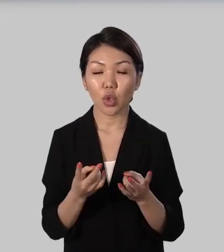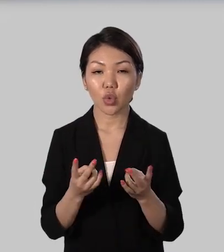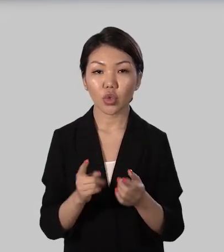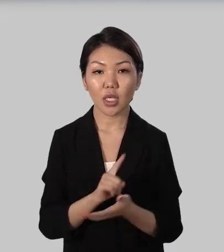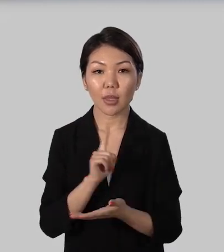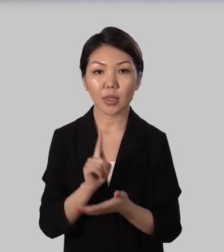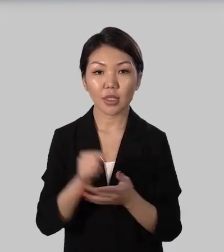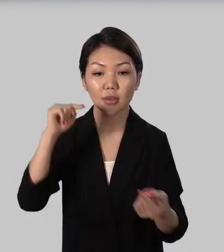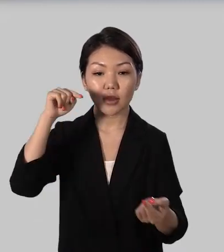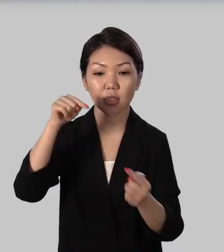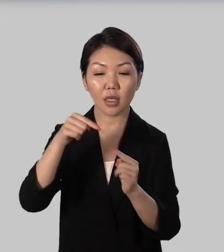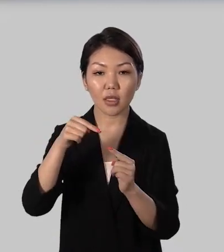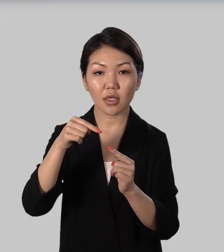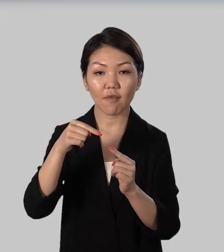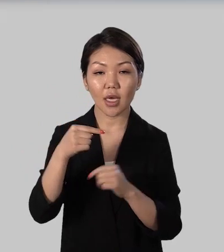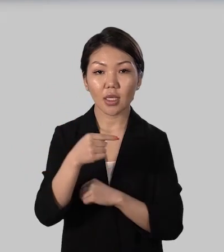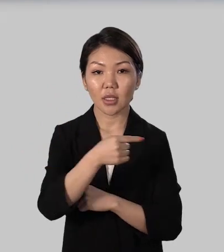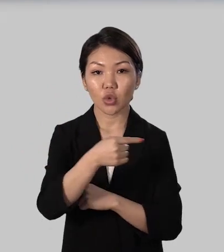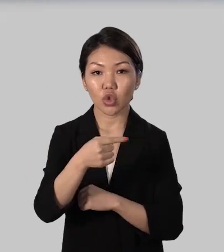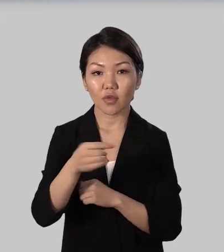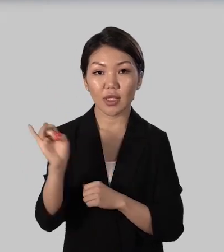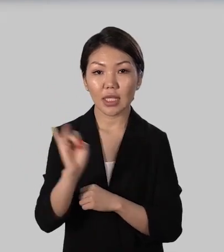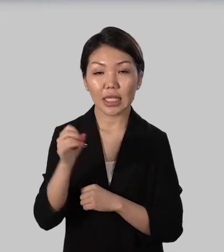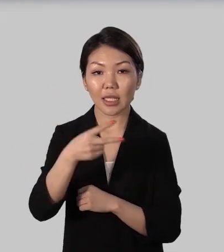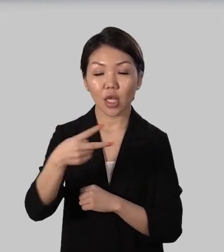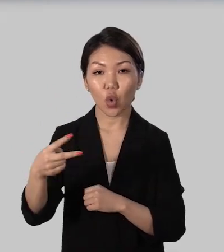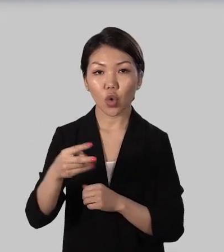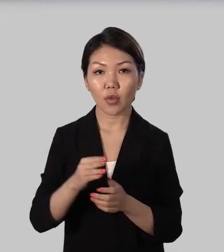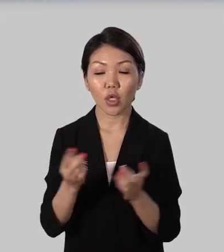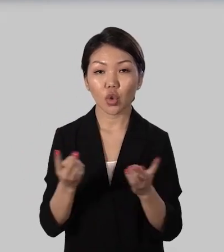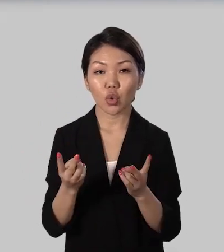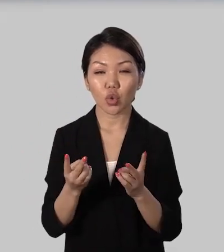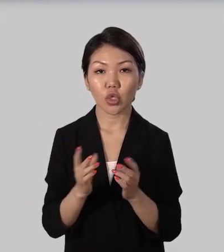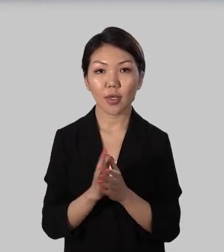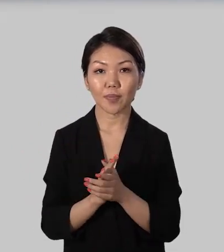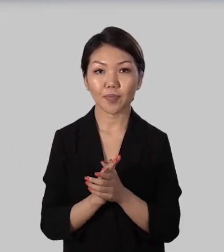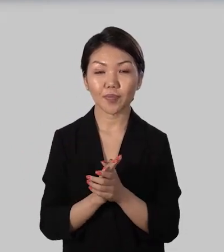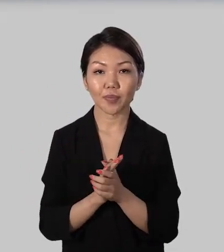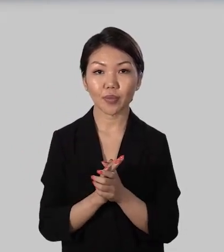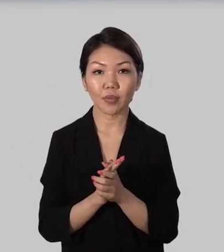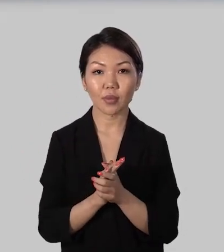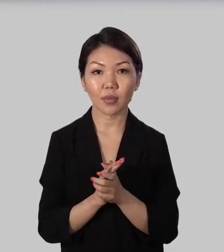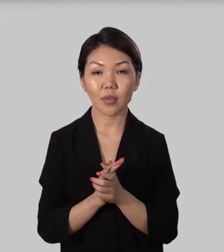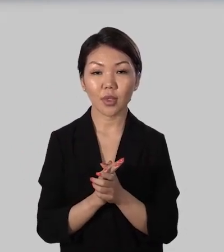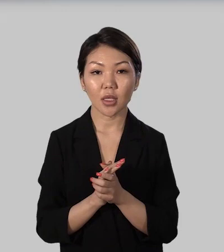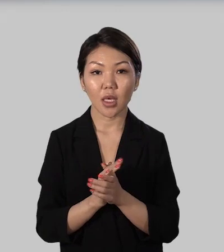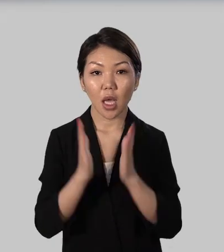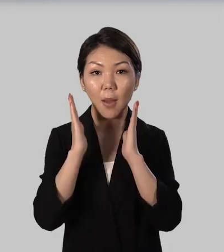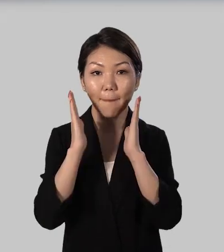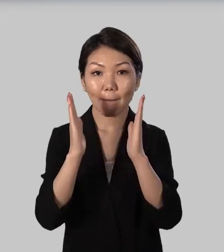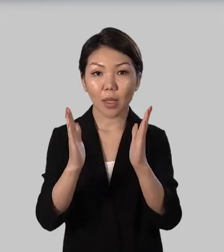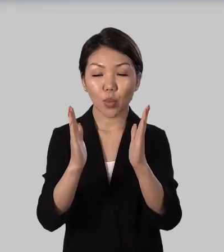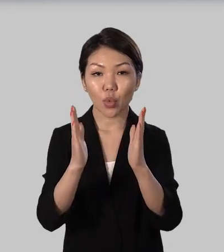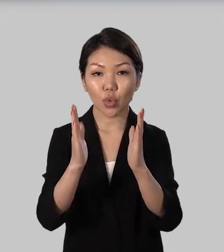сказуемого с подлежащим необходимо перевести предложения с прямой речью в предложения с косвенной